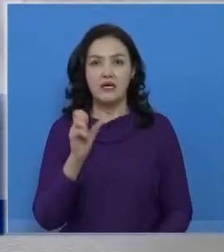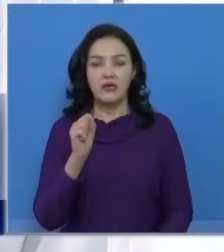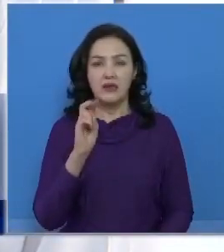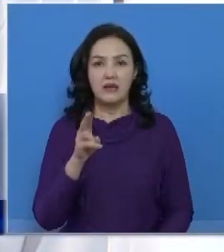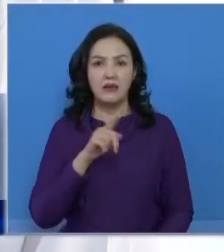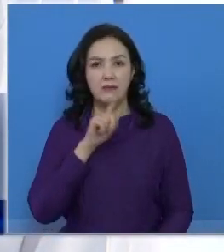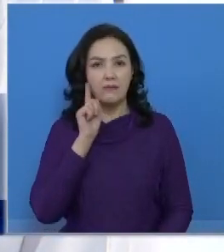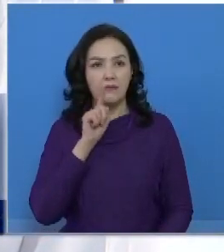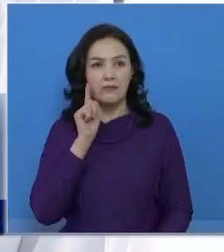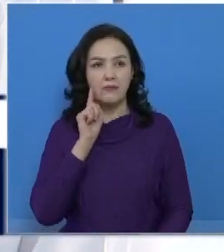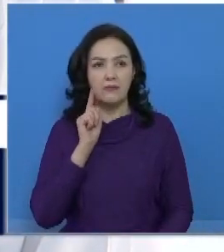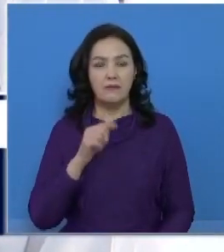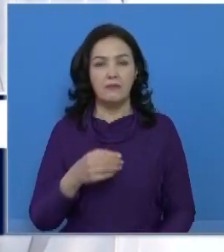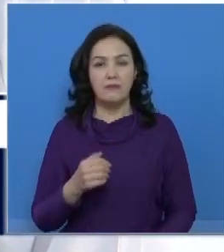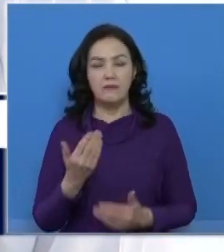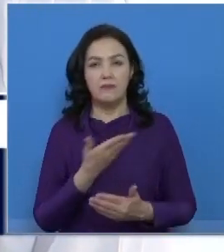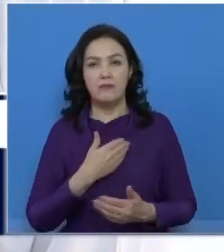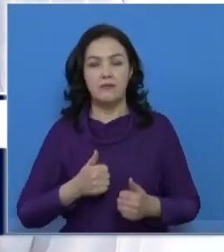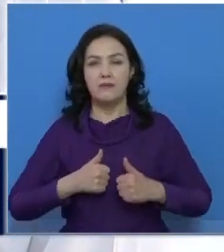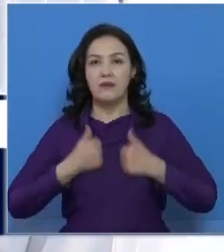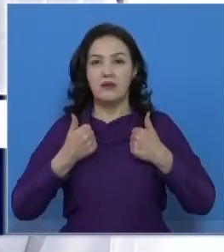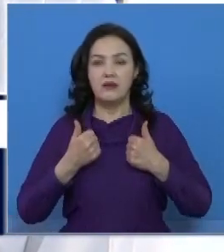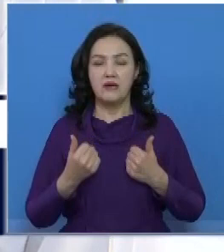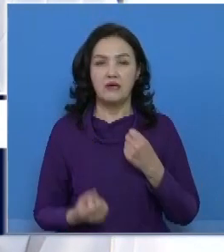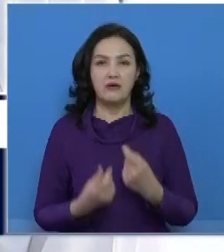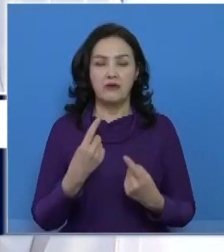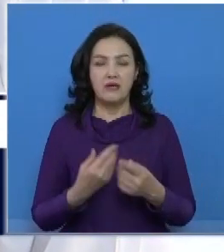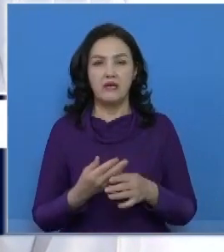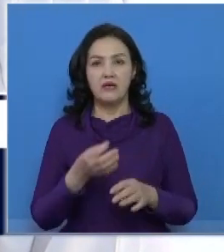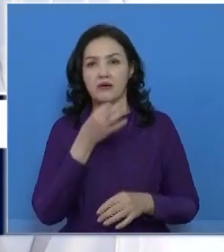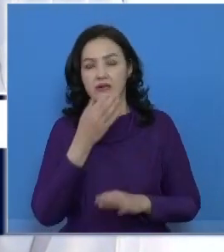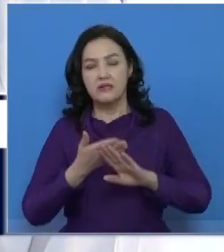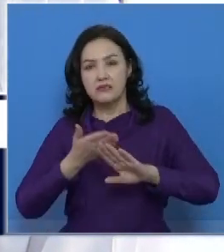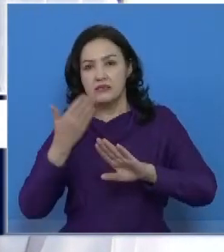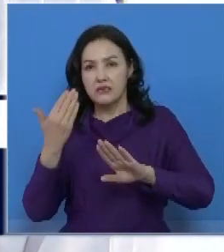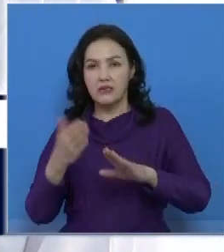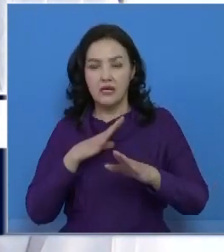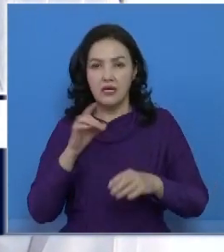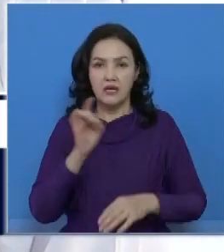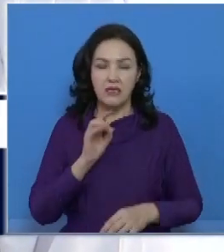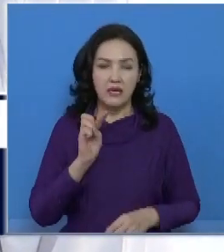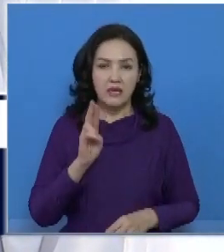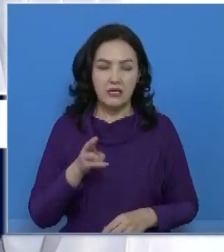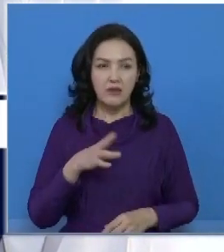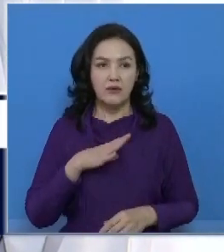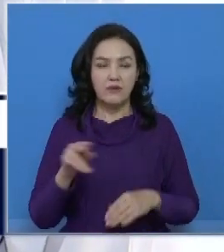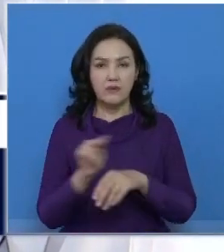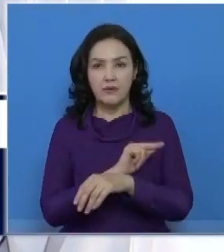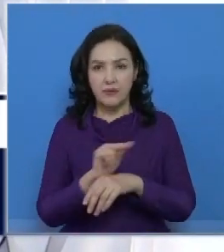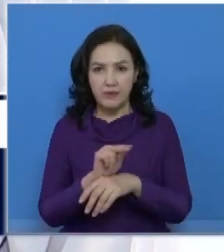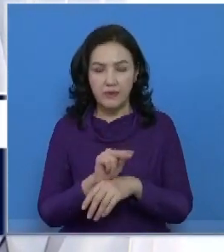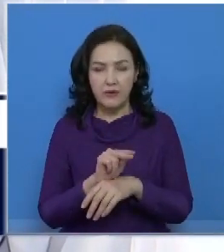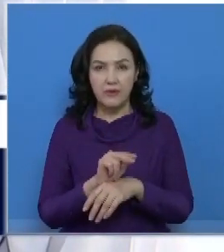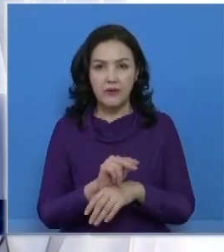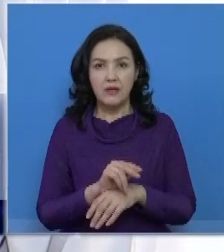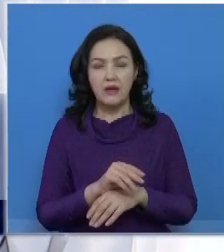молодеет поэтому мы стараемся выявить на ранней стадии потому что рак в ранней стадии он лечится